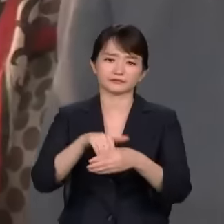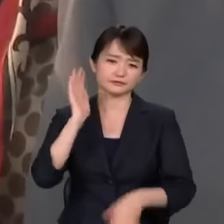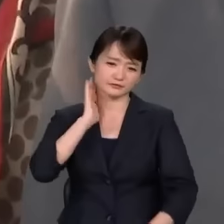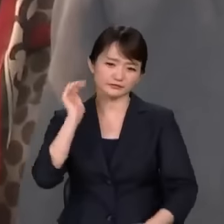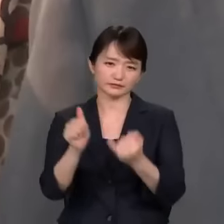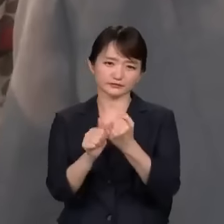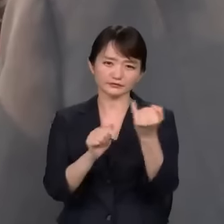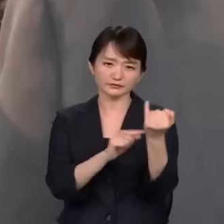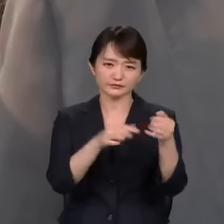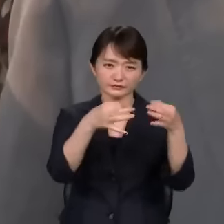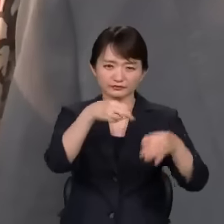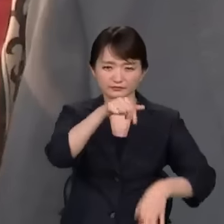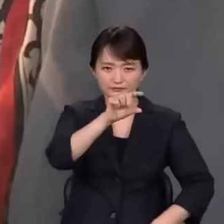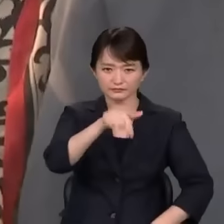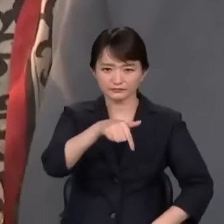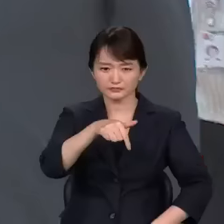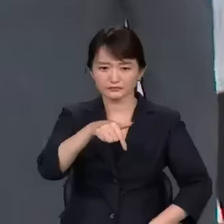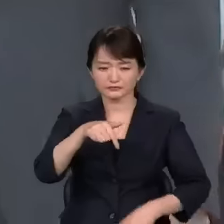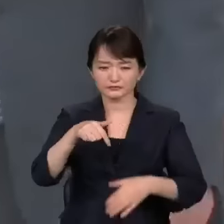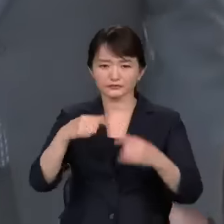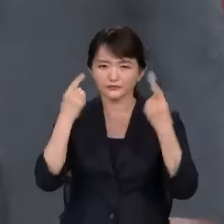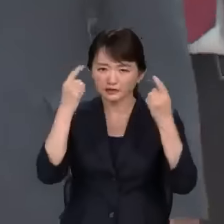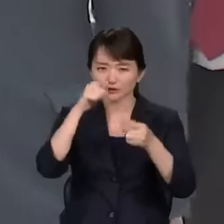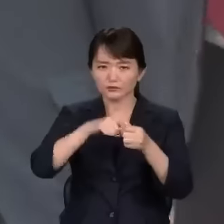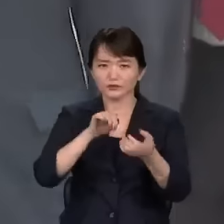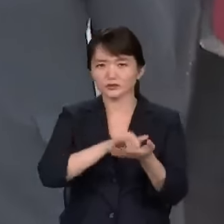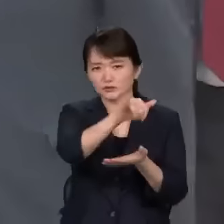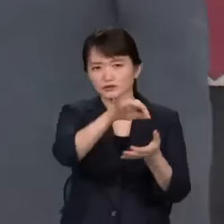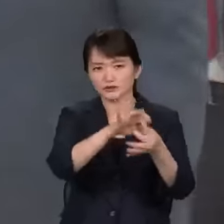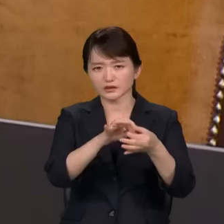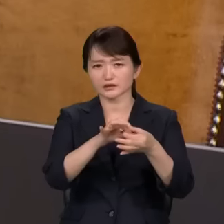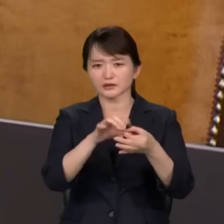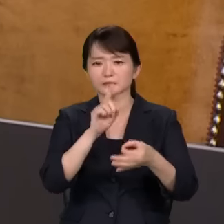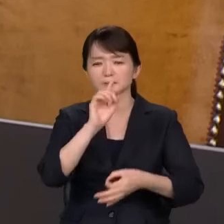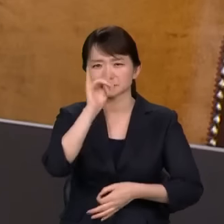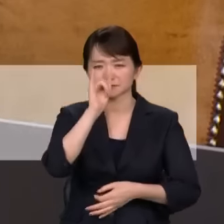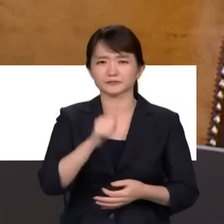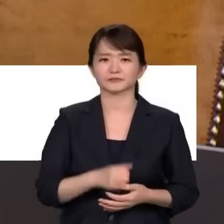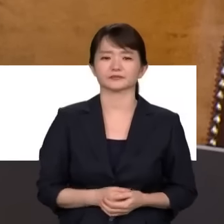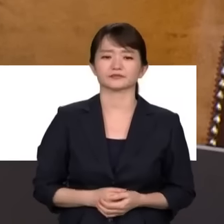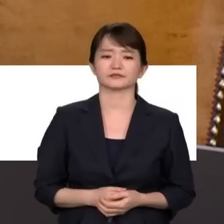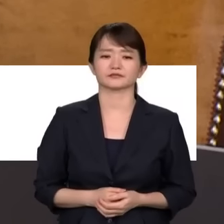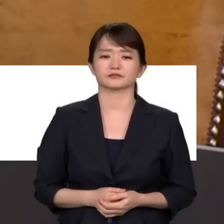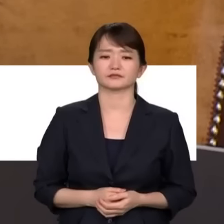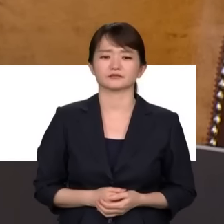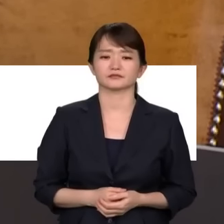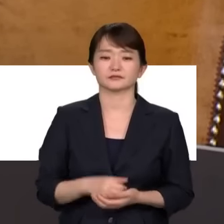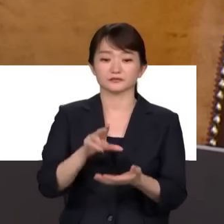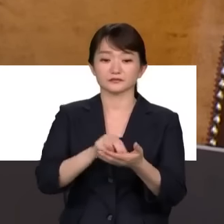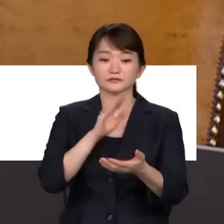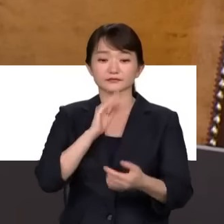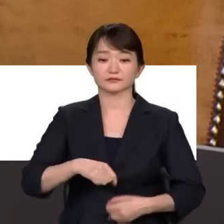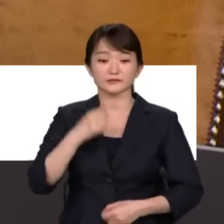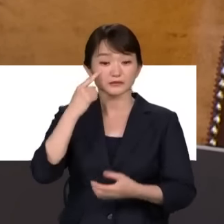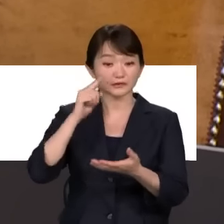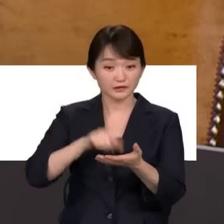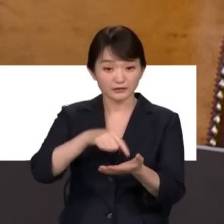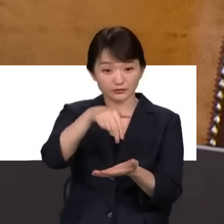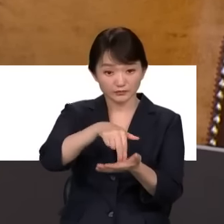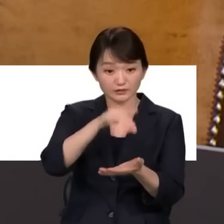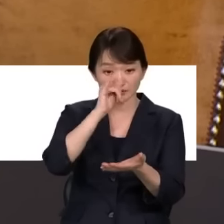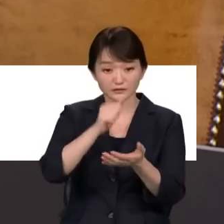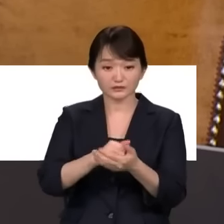부인 김정숙 여사의 외유성 순방 의혹으로 맞불을 놨습니다. 문제 진실을 밝혀야 한다 이런 입장을 갖고 있습니다. 대통령